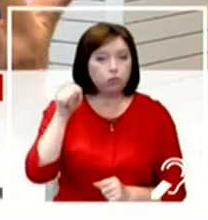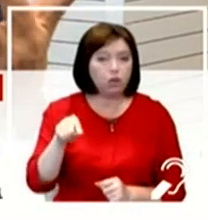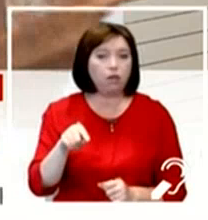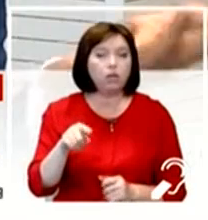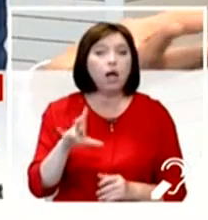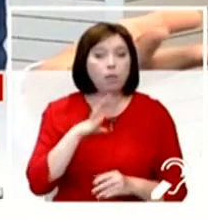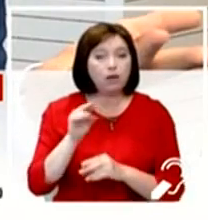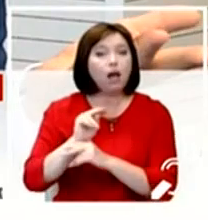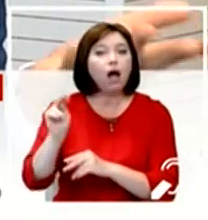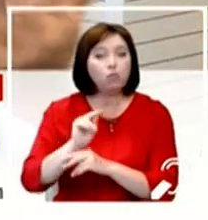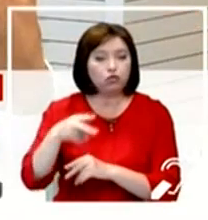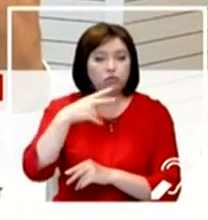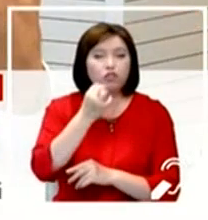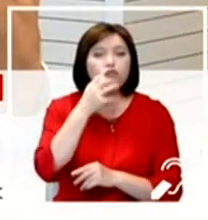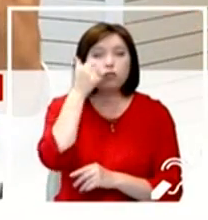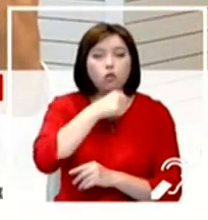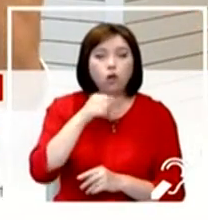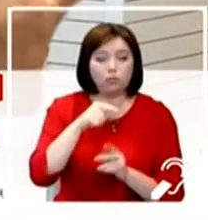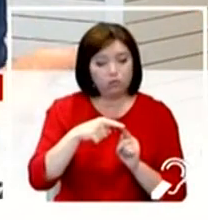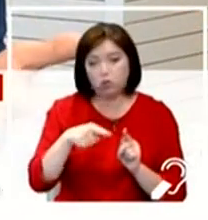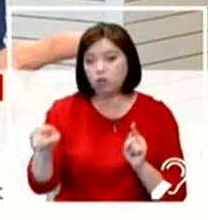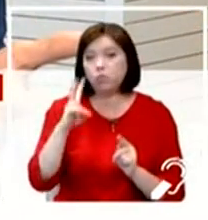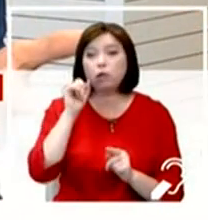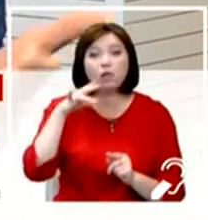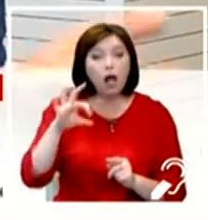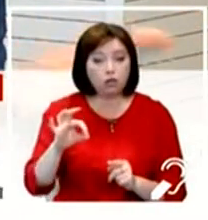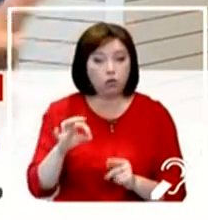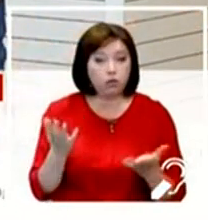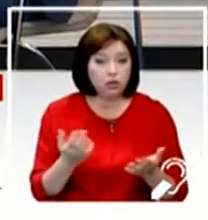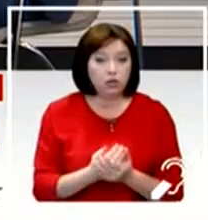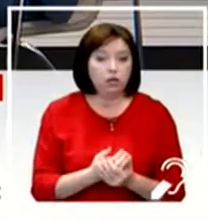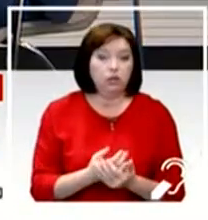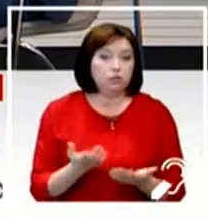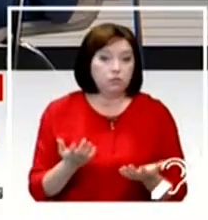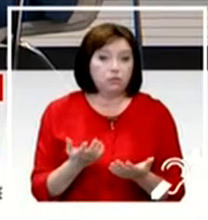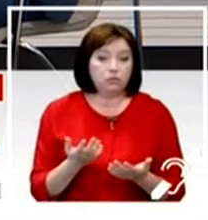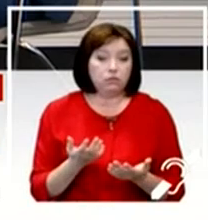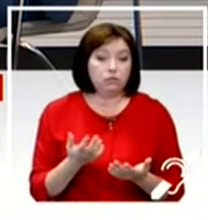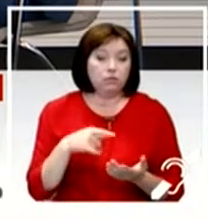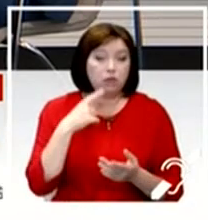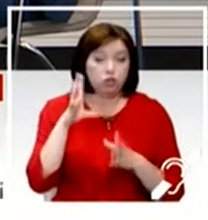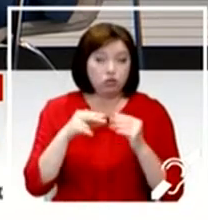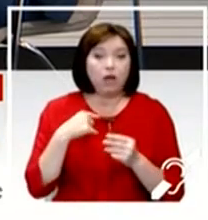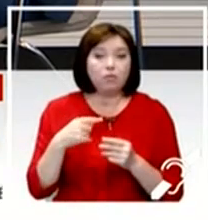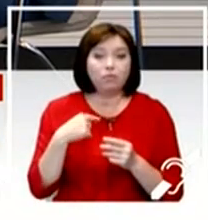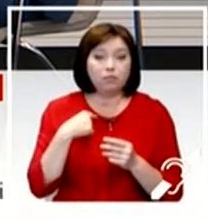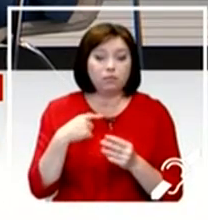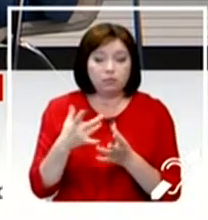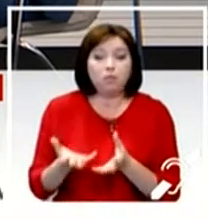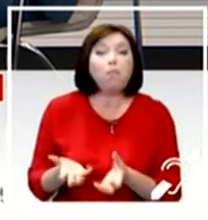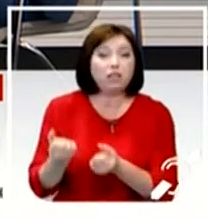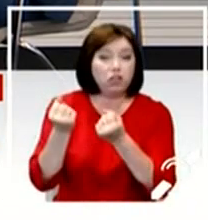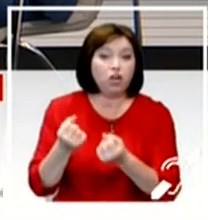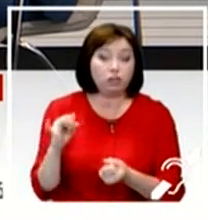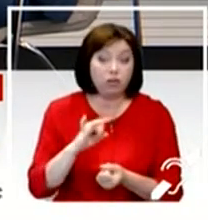metode Nato din 2014 faptul faptul că noi suntem atât de uniți în Nato și Uniunea Europeană în sprijinirea Ucrainei face ca acest